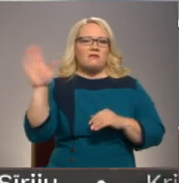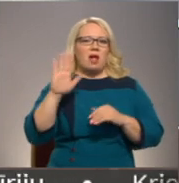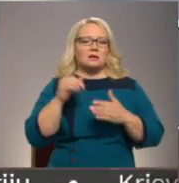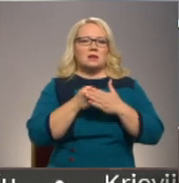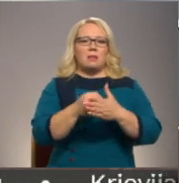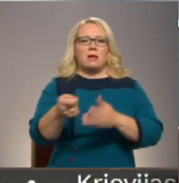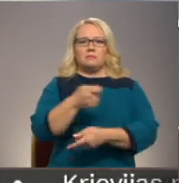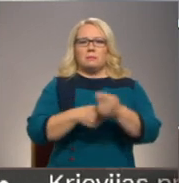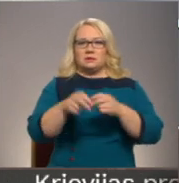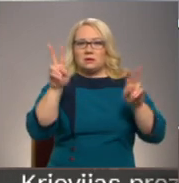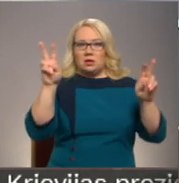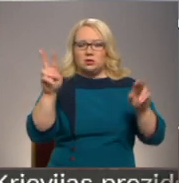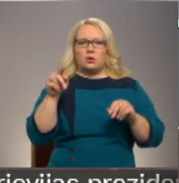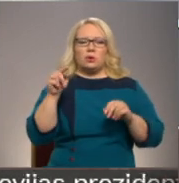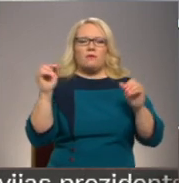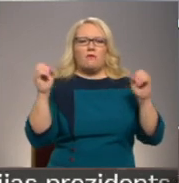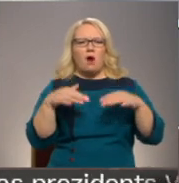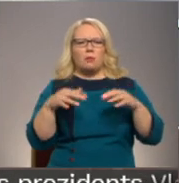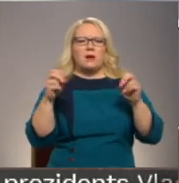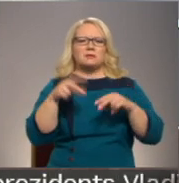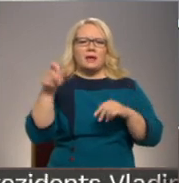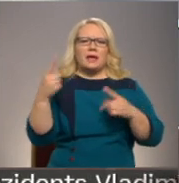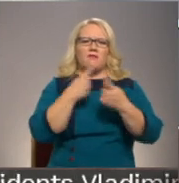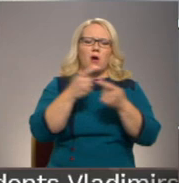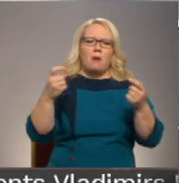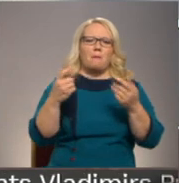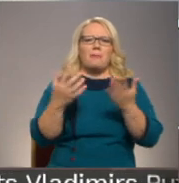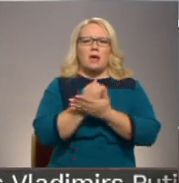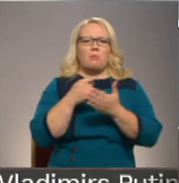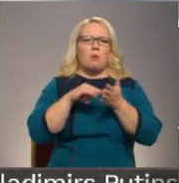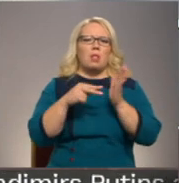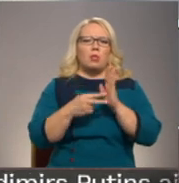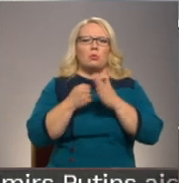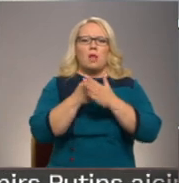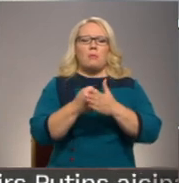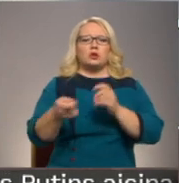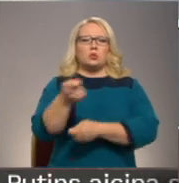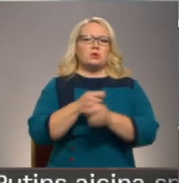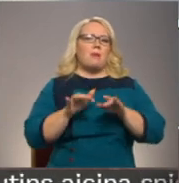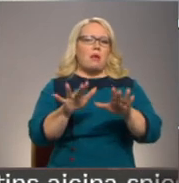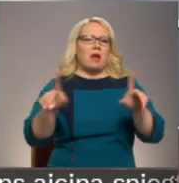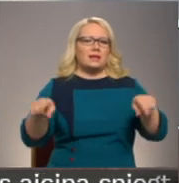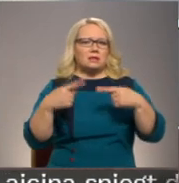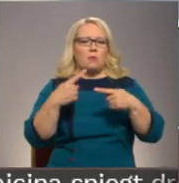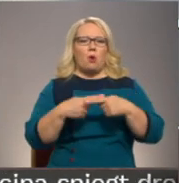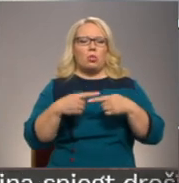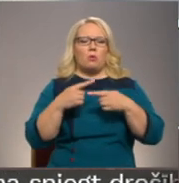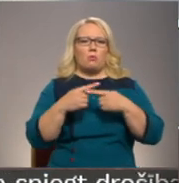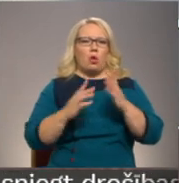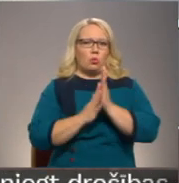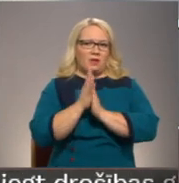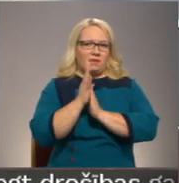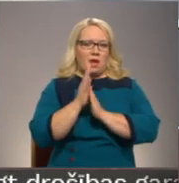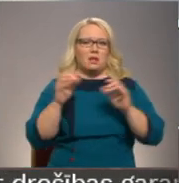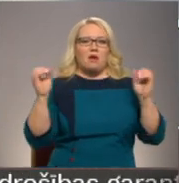atbalsta biznesu. Tajā speciālisti informēja par pieejamo un plānoto atbalstu uzņēmējdarbības attīstībai un produktivitātei.